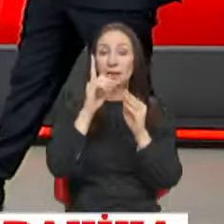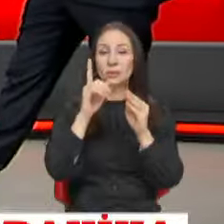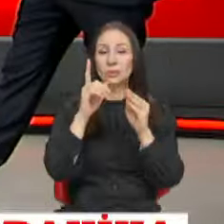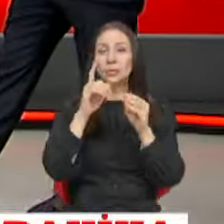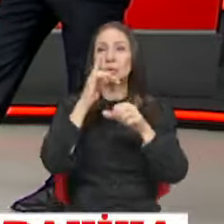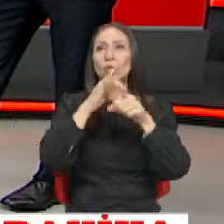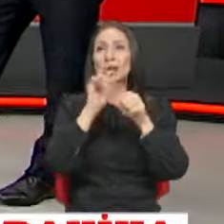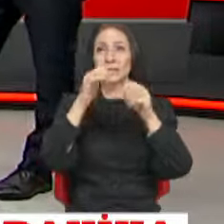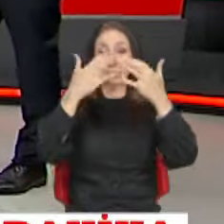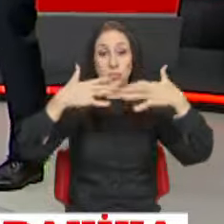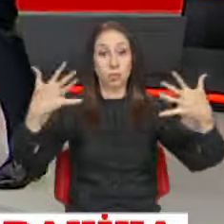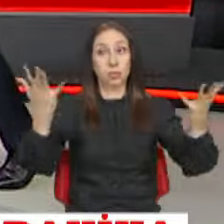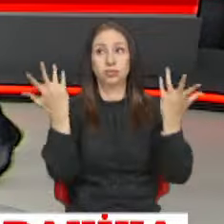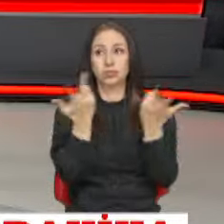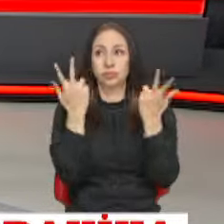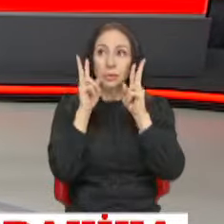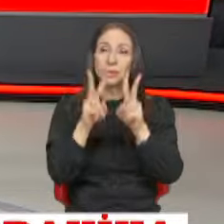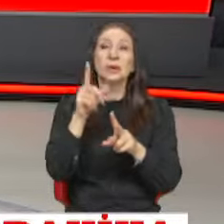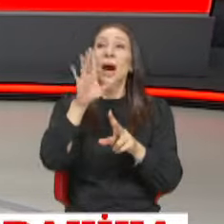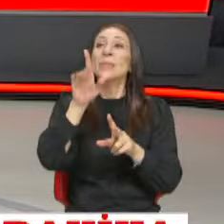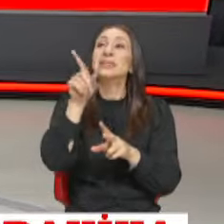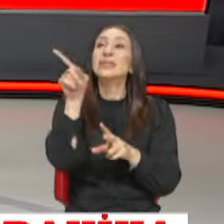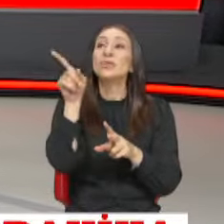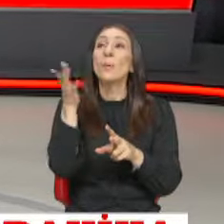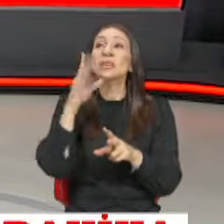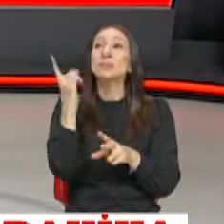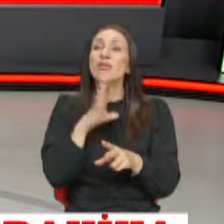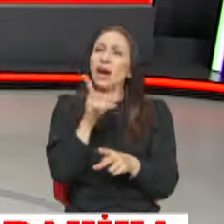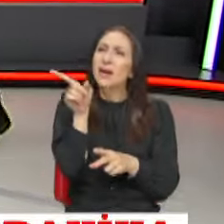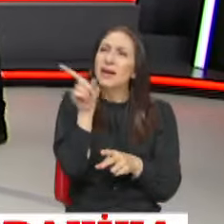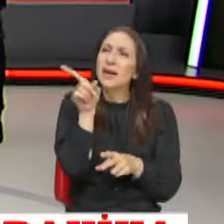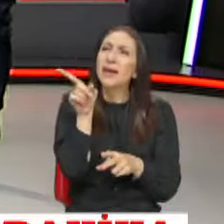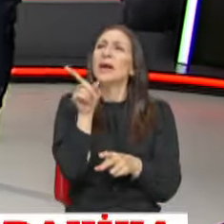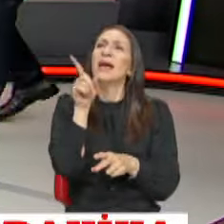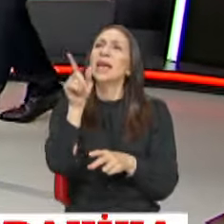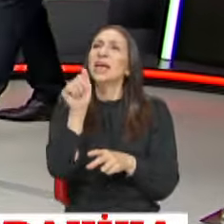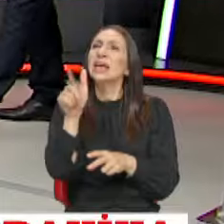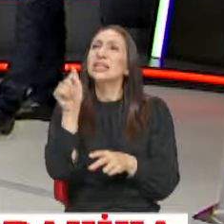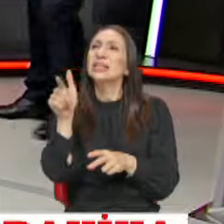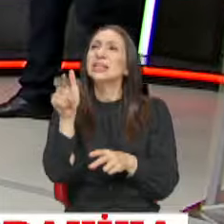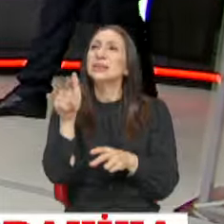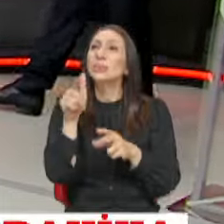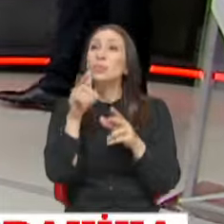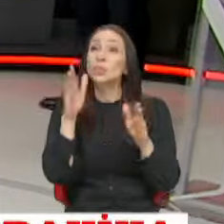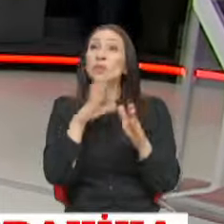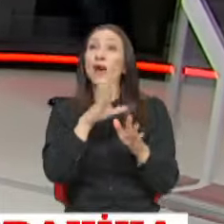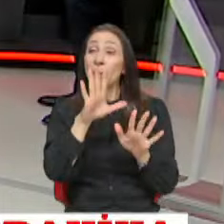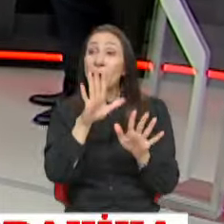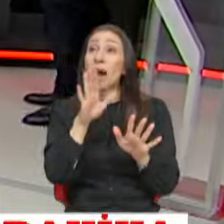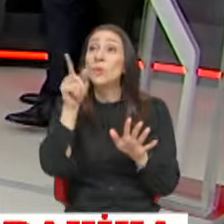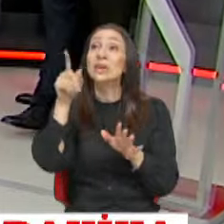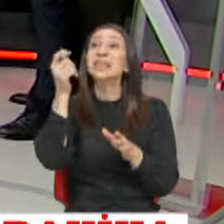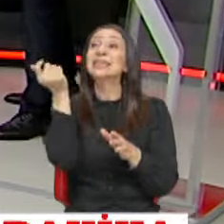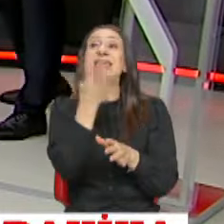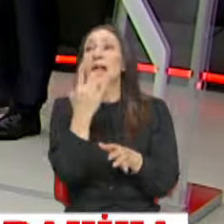kadar sınırları var görüyorsun fakat senin o tarafta başka bir şey var yani orada bir yüz ölçümü büyüklüğü var ama seçmen